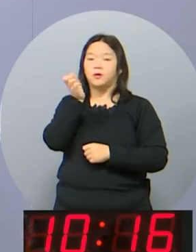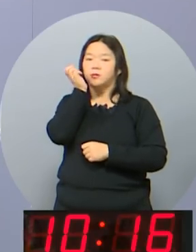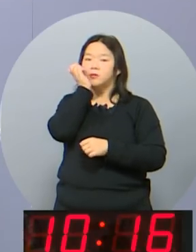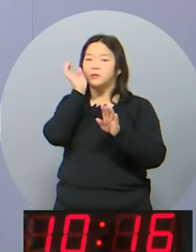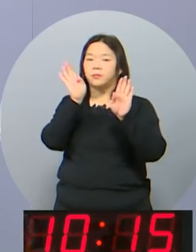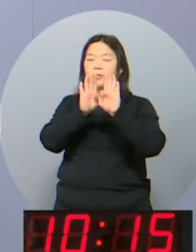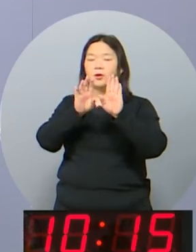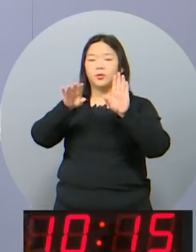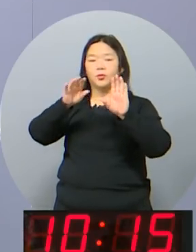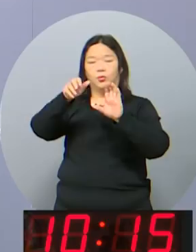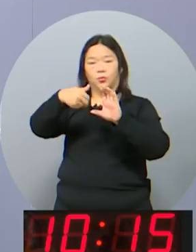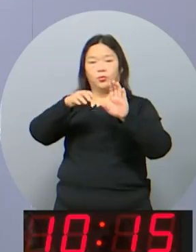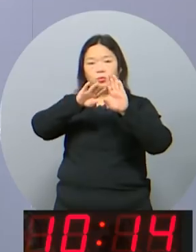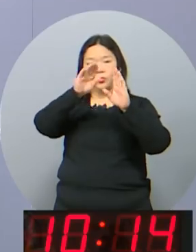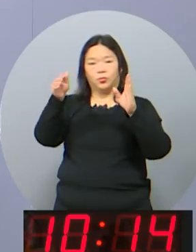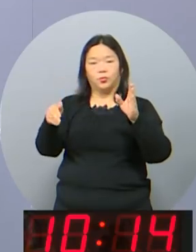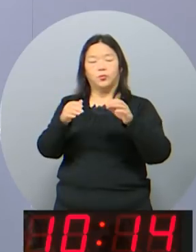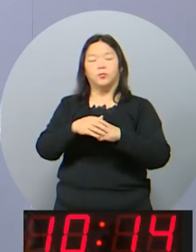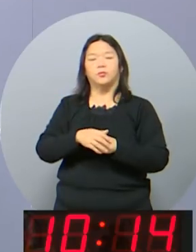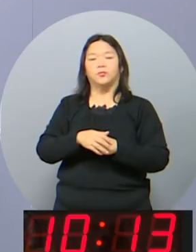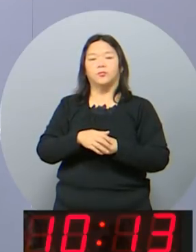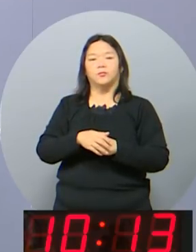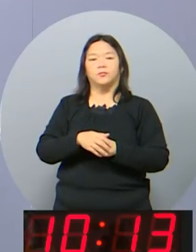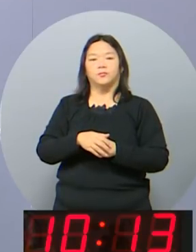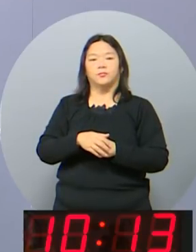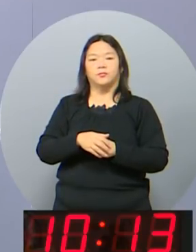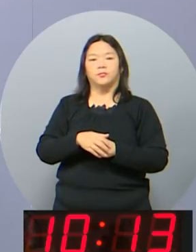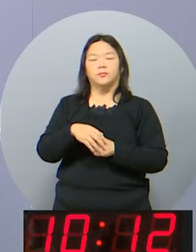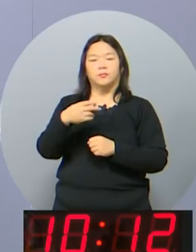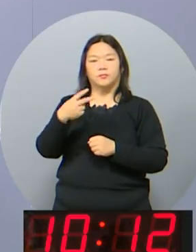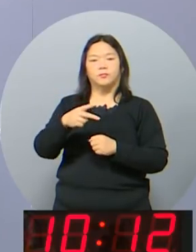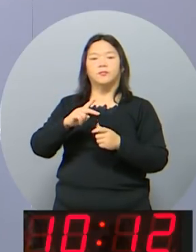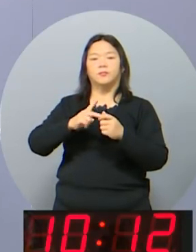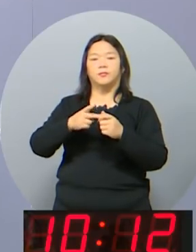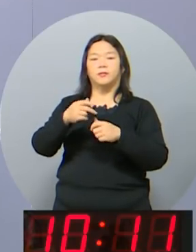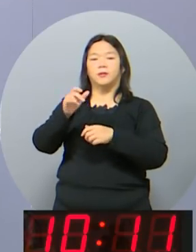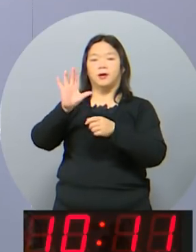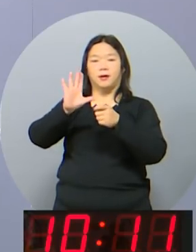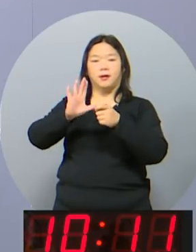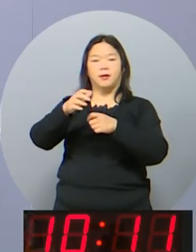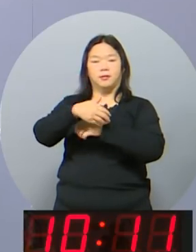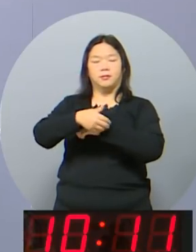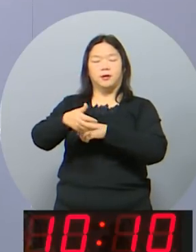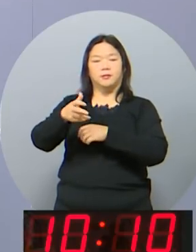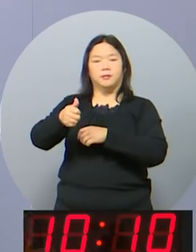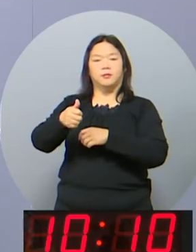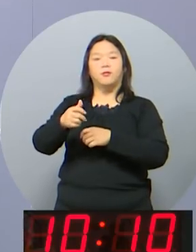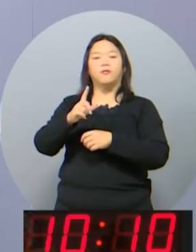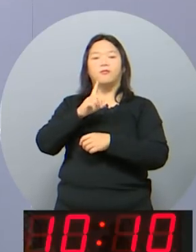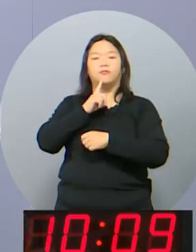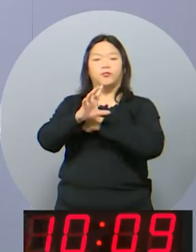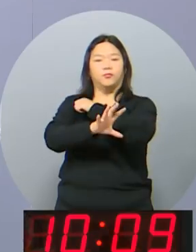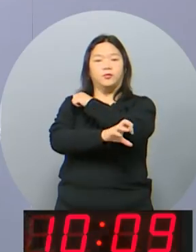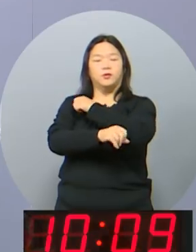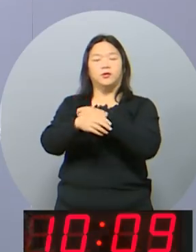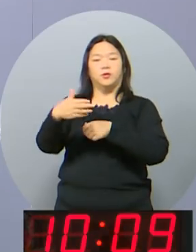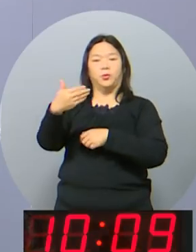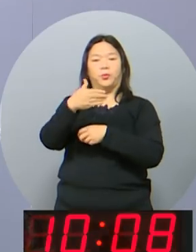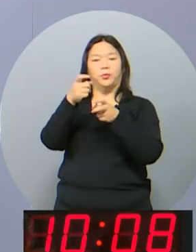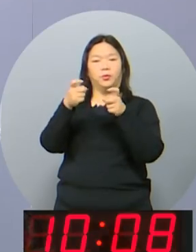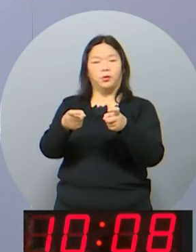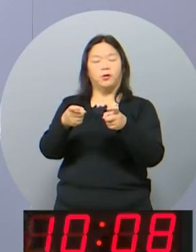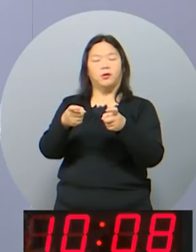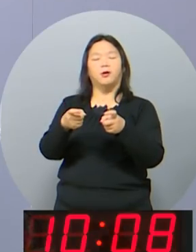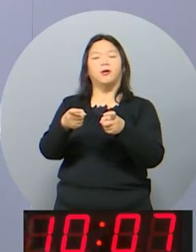洞，接下来我跟梁乡长所完成的富基渔港，那目前富基渔